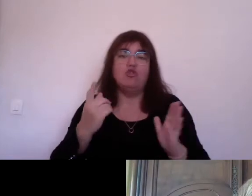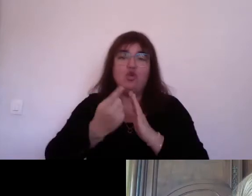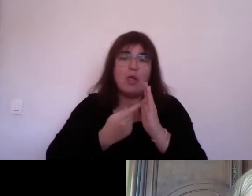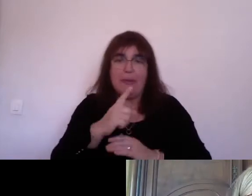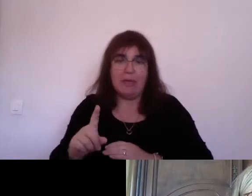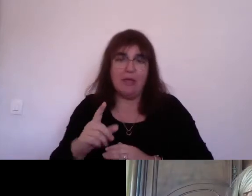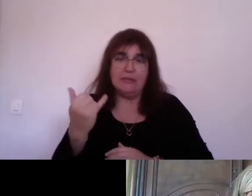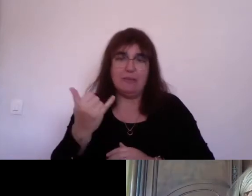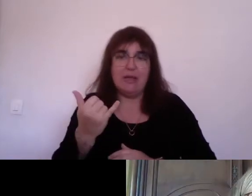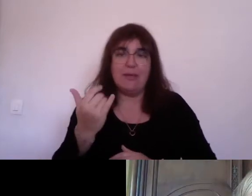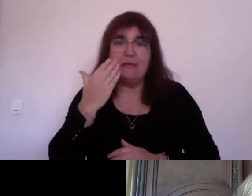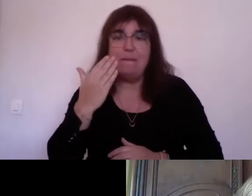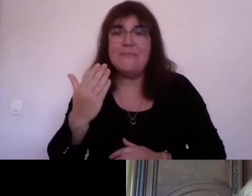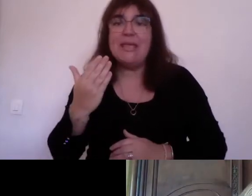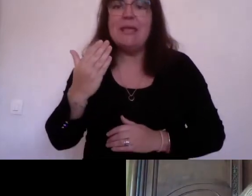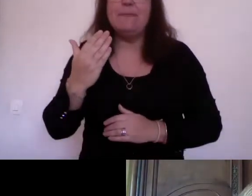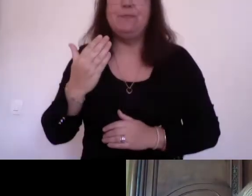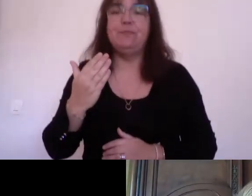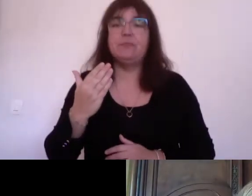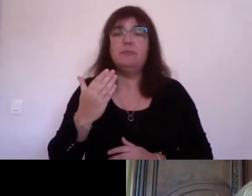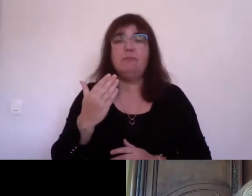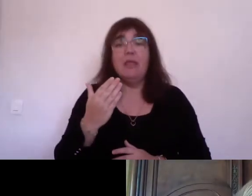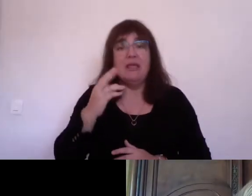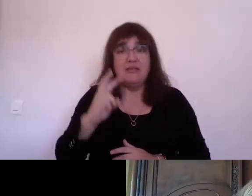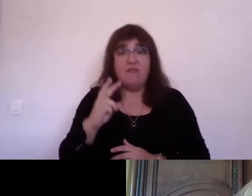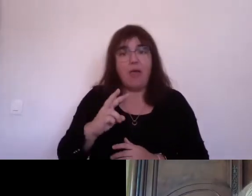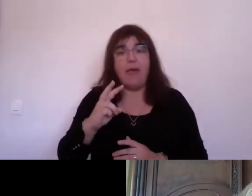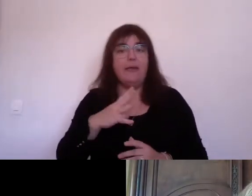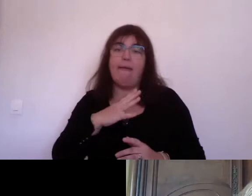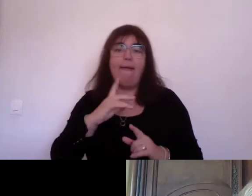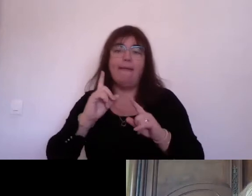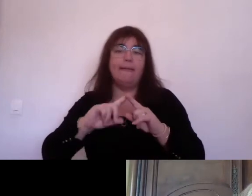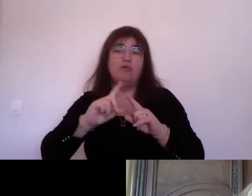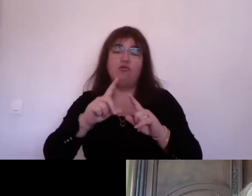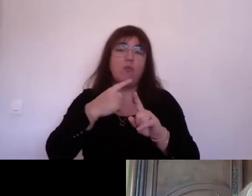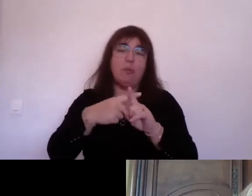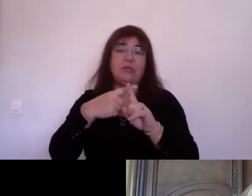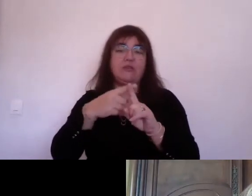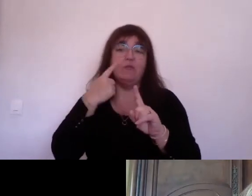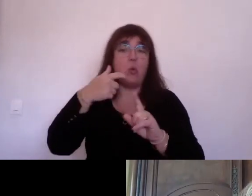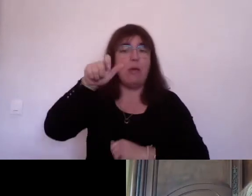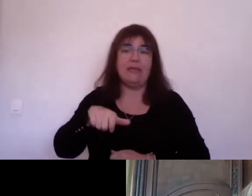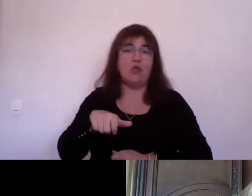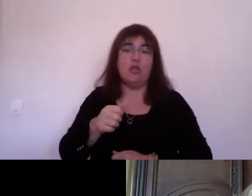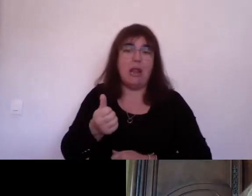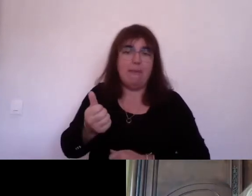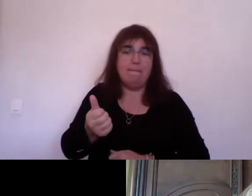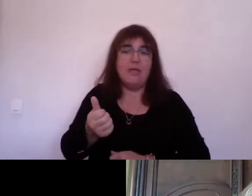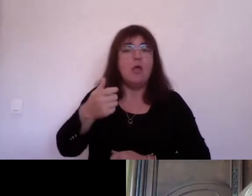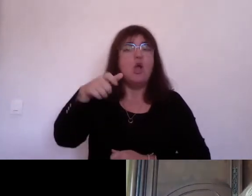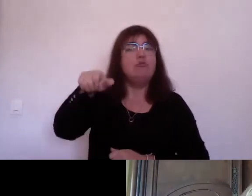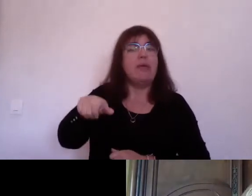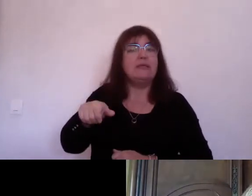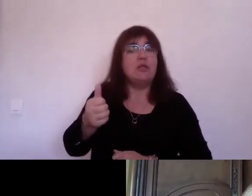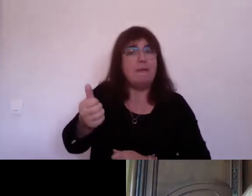surtout insister sur le bienfait que cela peut donner. Parce qu'une personne qui avait toujours l'habitude de recevoir